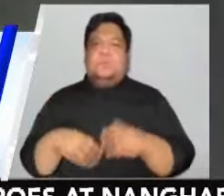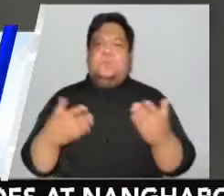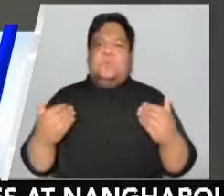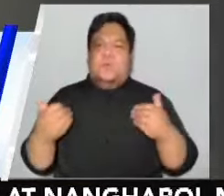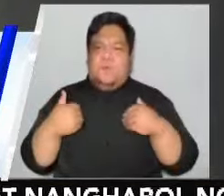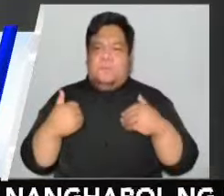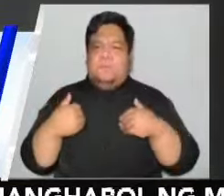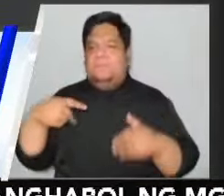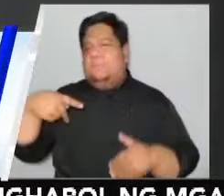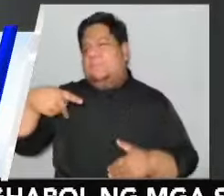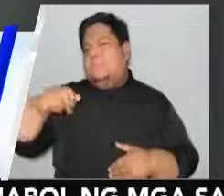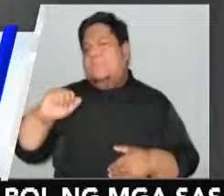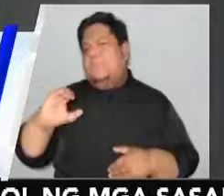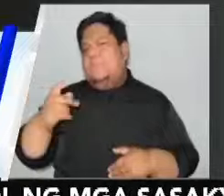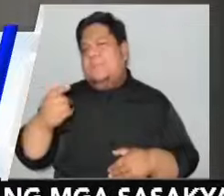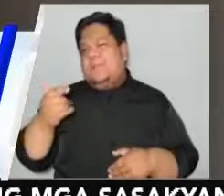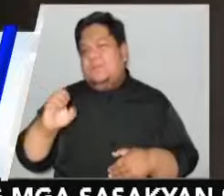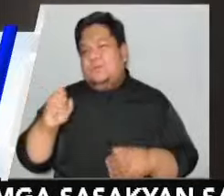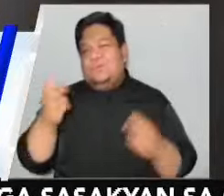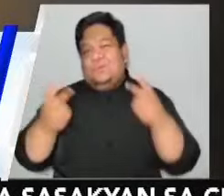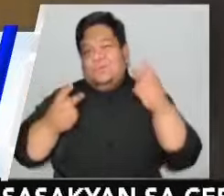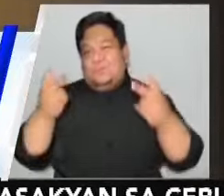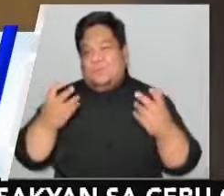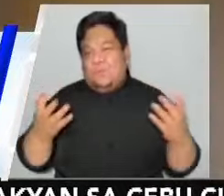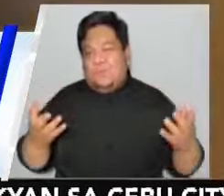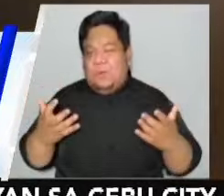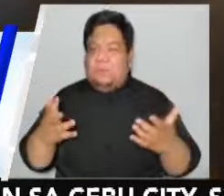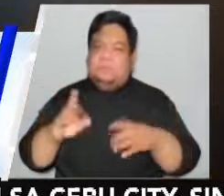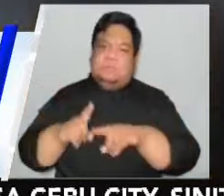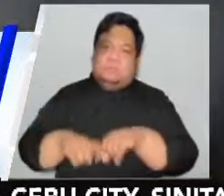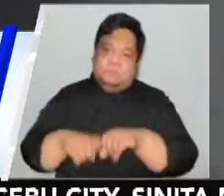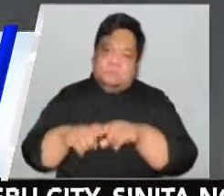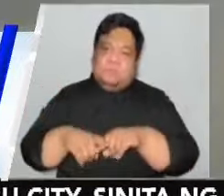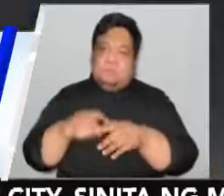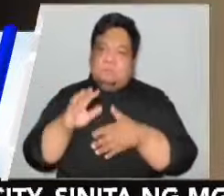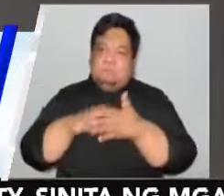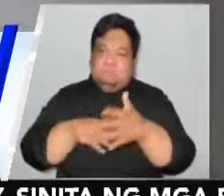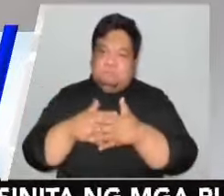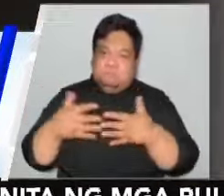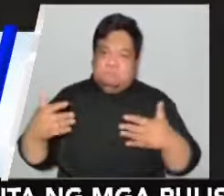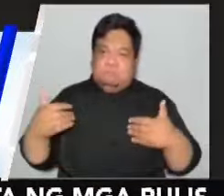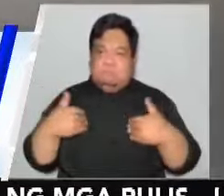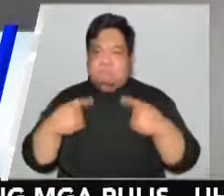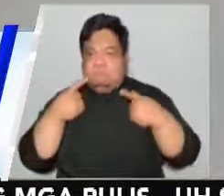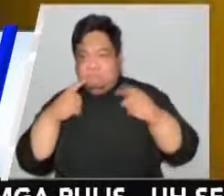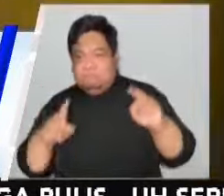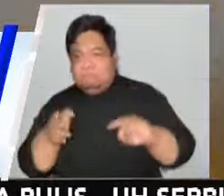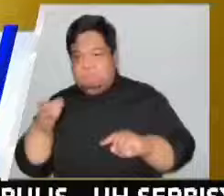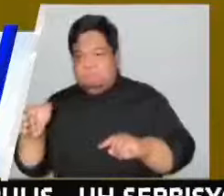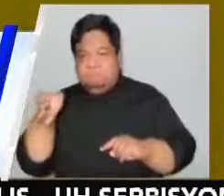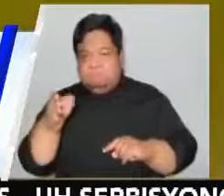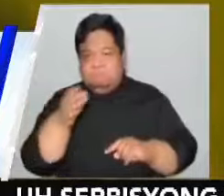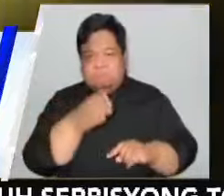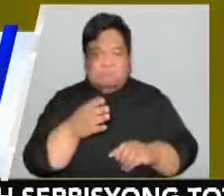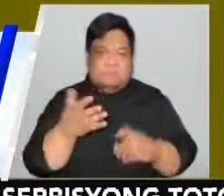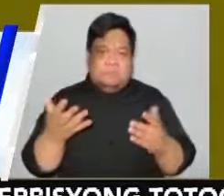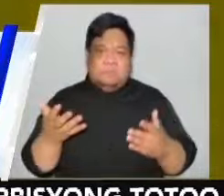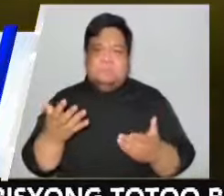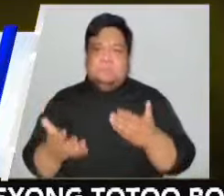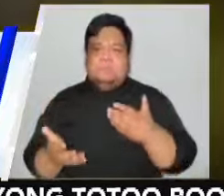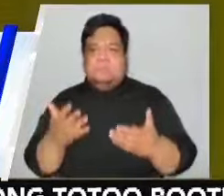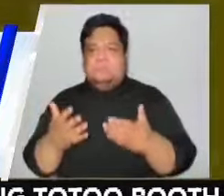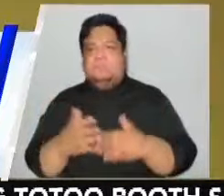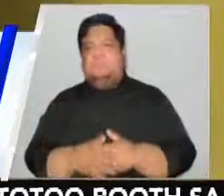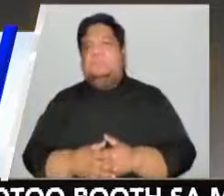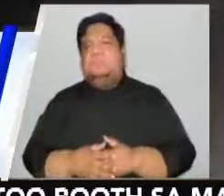dito. So, siyempre hindi yung tourist sila nakapunta doon sa mga pangalan nila, especially yung mga outdoor po, no? Yung mga government offices